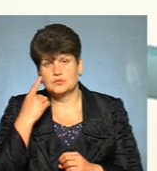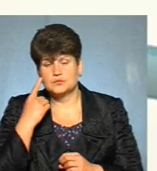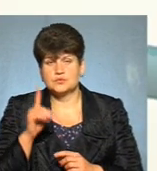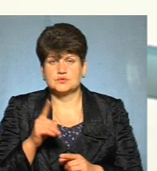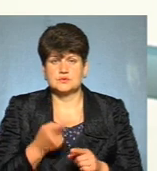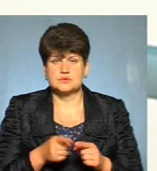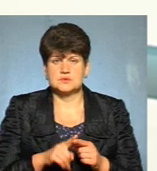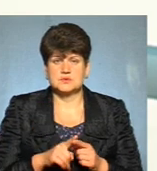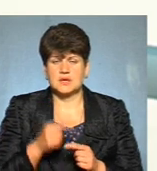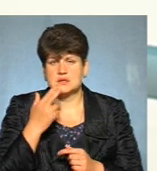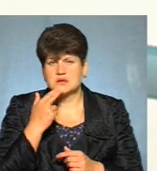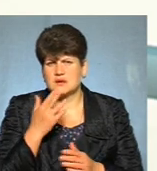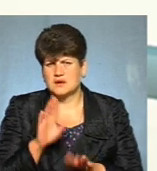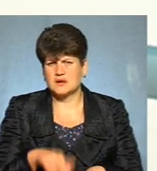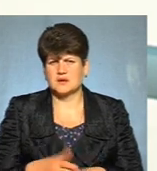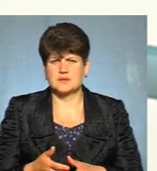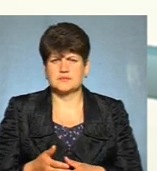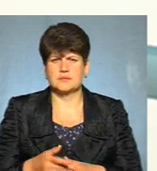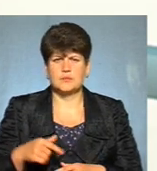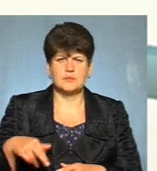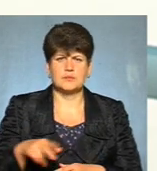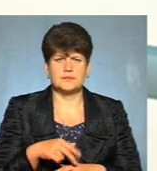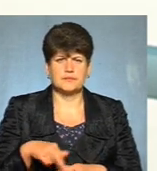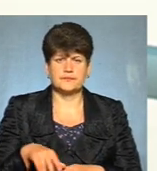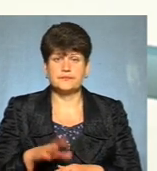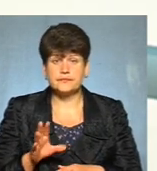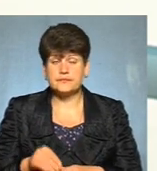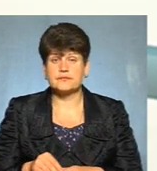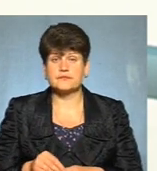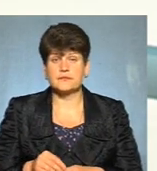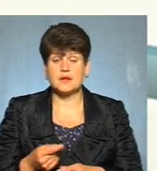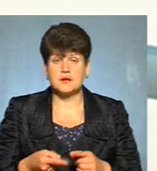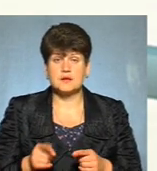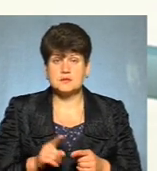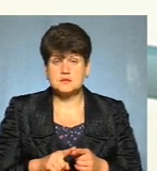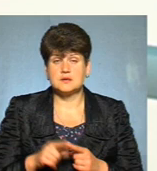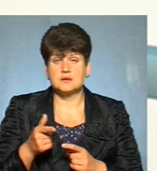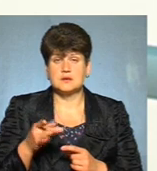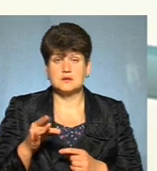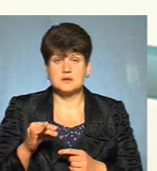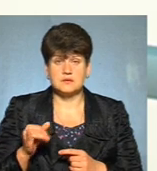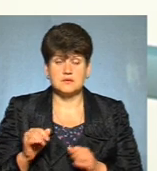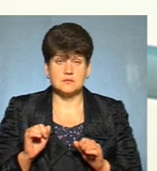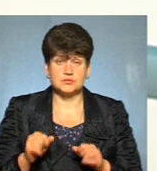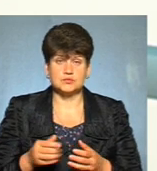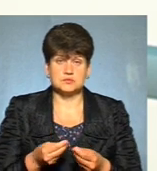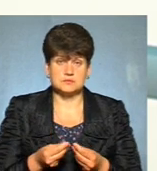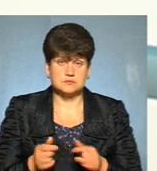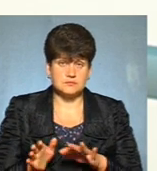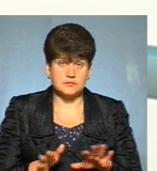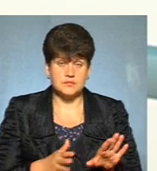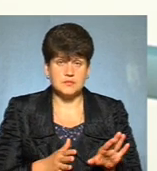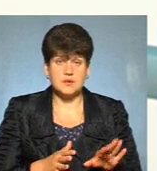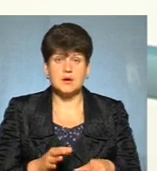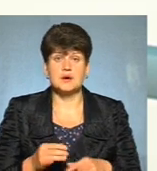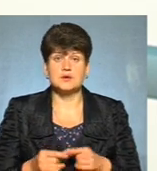якийсь грипозний стан, перенести його на ногах і тому подібне. І цей гострий період може минутися. Але через